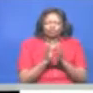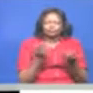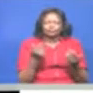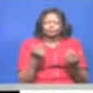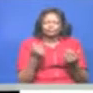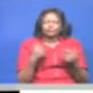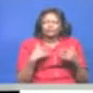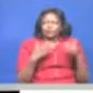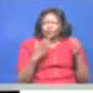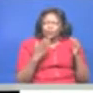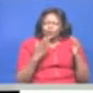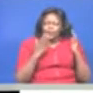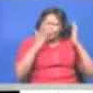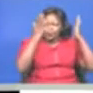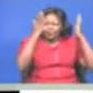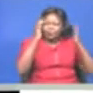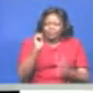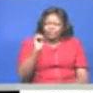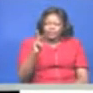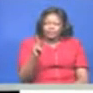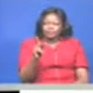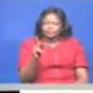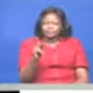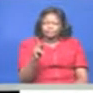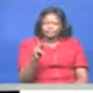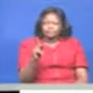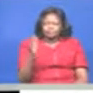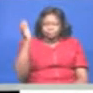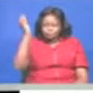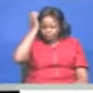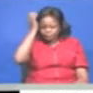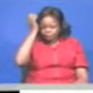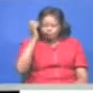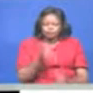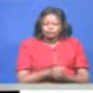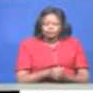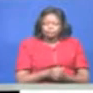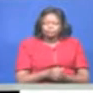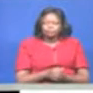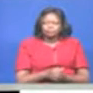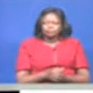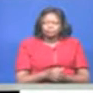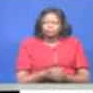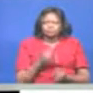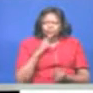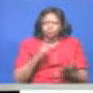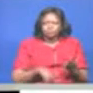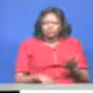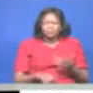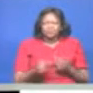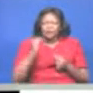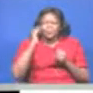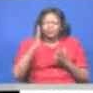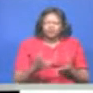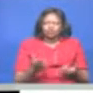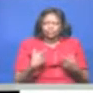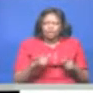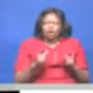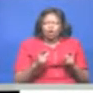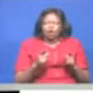Askofu wa kanisa la kianglikana mjini Eldoret Dr. Christopher Ruto ametoa wito kwa wanasiasa kuwaruhusu maafisa